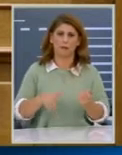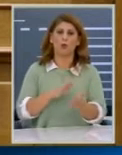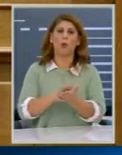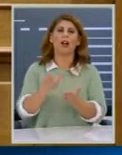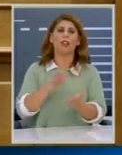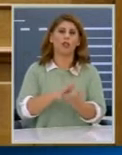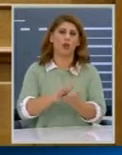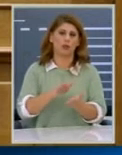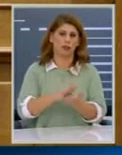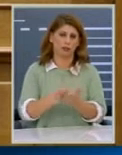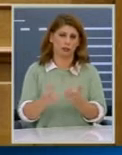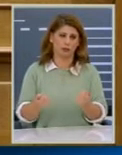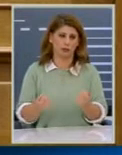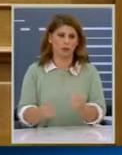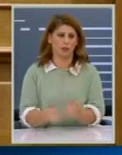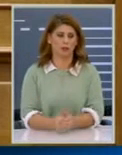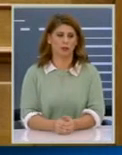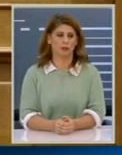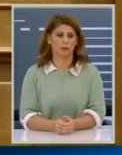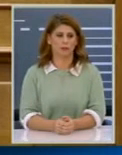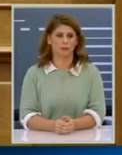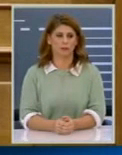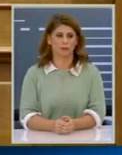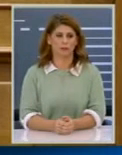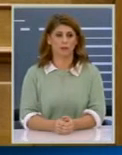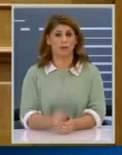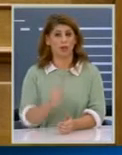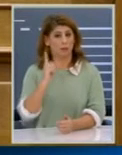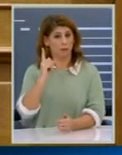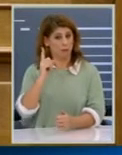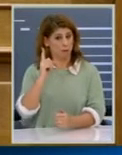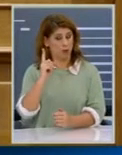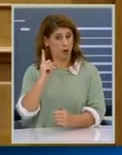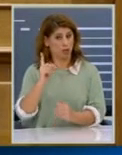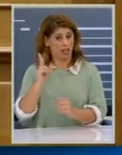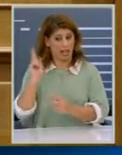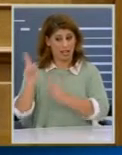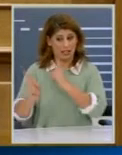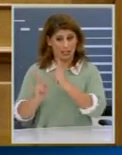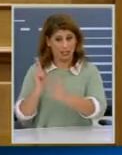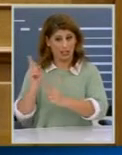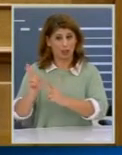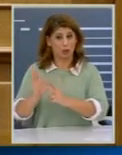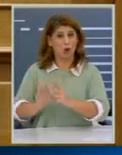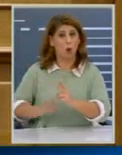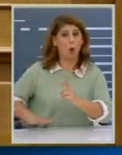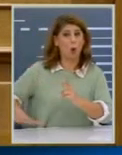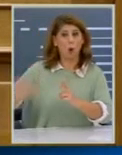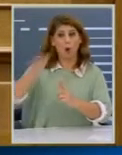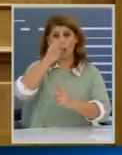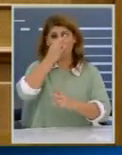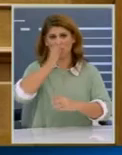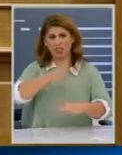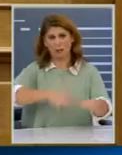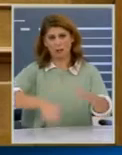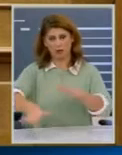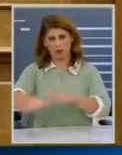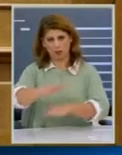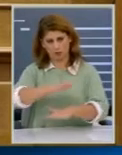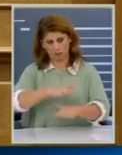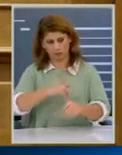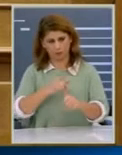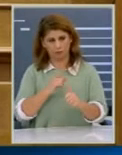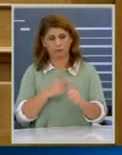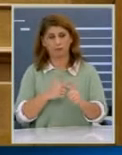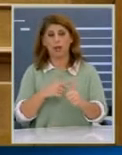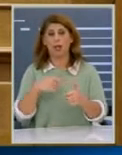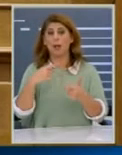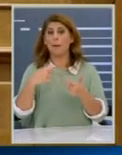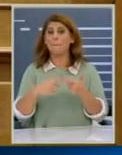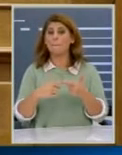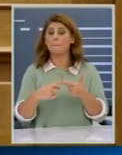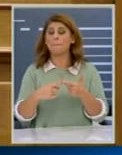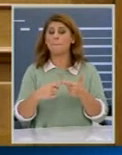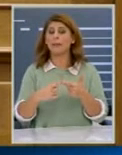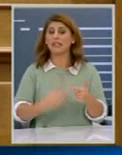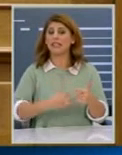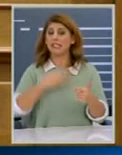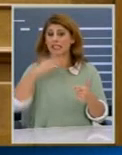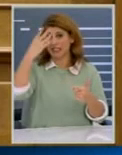εκδότες. Πρώτα τους καταγγείλατε όλους ως διαπλεκόμενους. Στη συνέχεια, κύριε